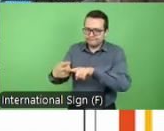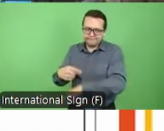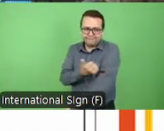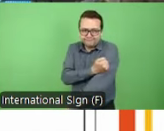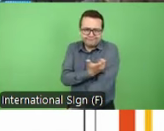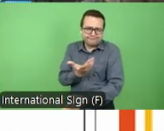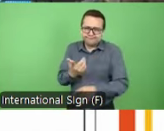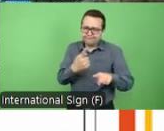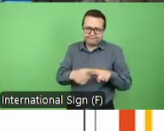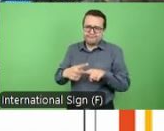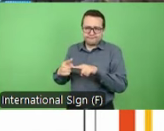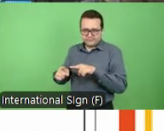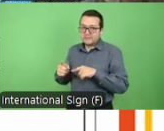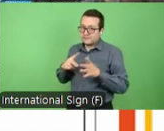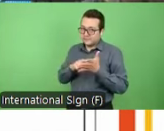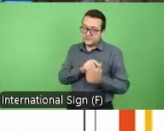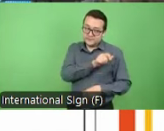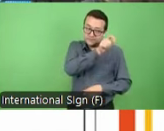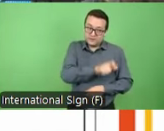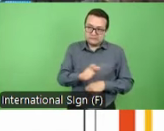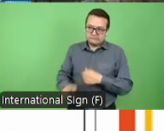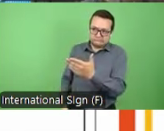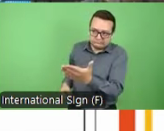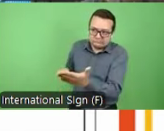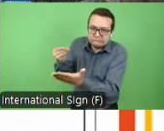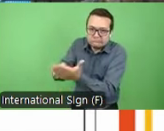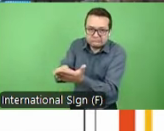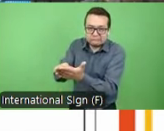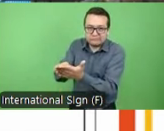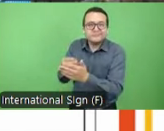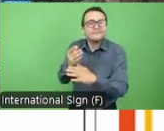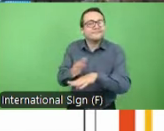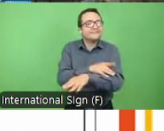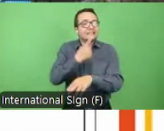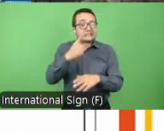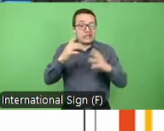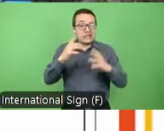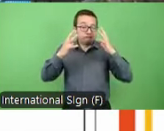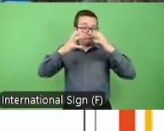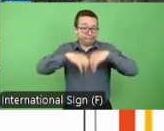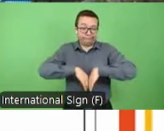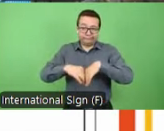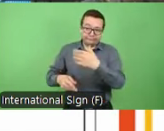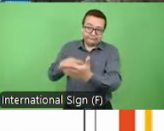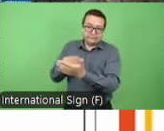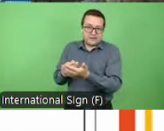un Incluso impact cuando important me sur les refería frais de previamente al portefeuille. gasto Quand on catastrófico, es parlait de importante dépenses mencionar que hay catastrophiques ciertos países